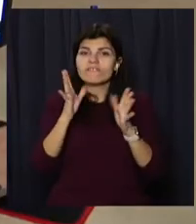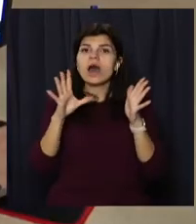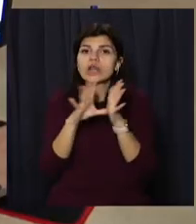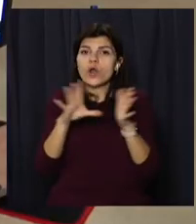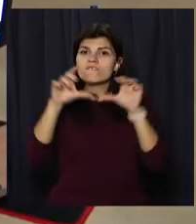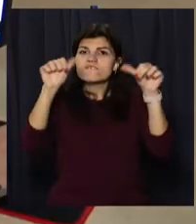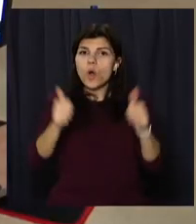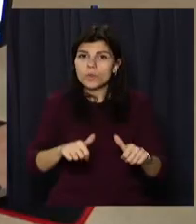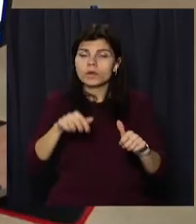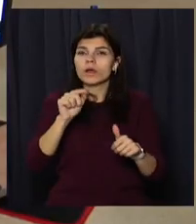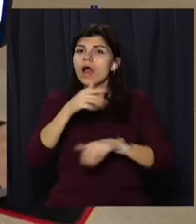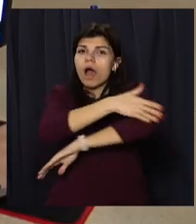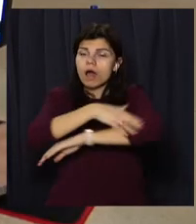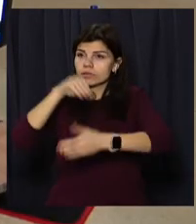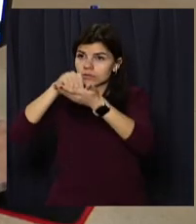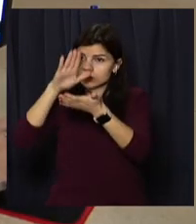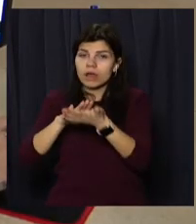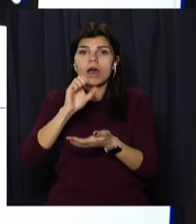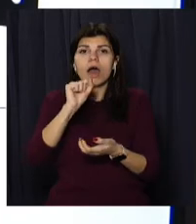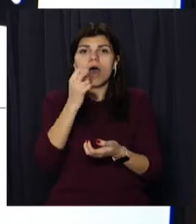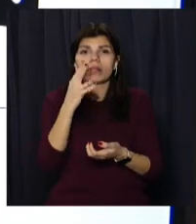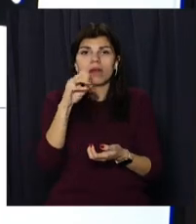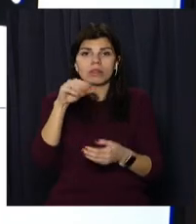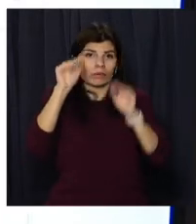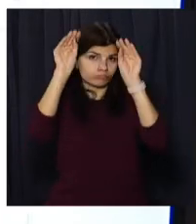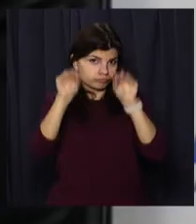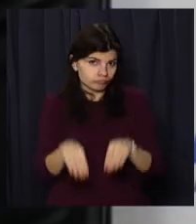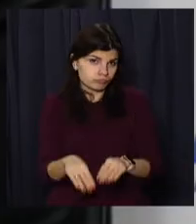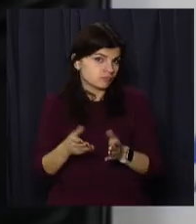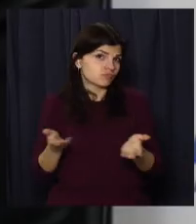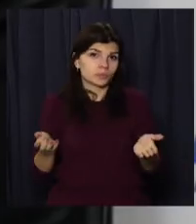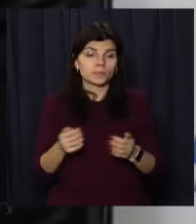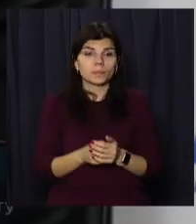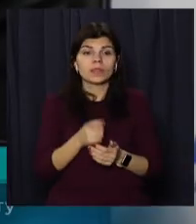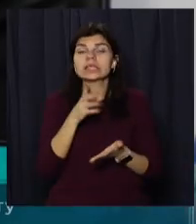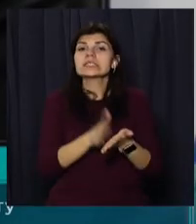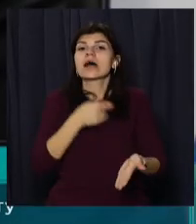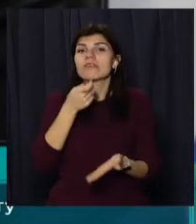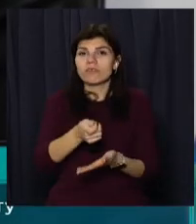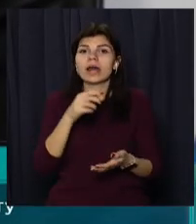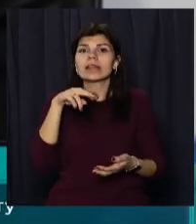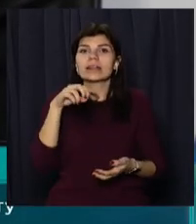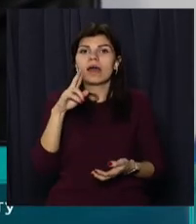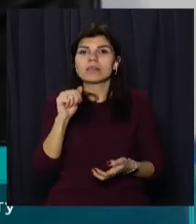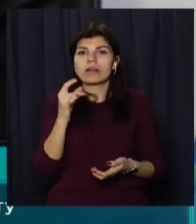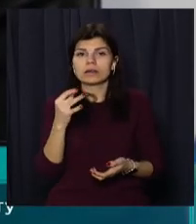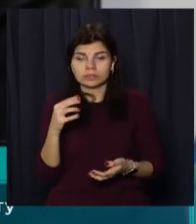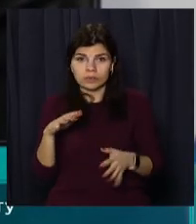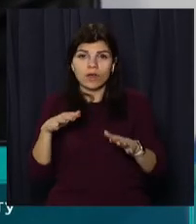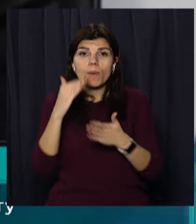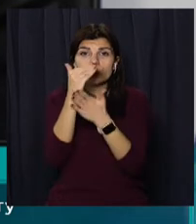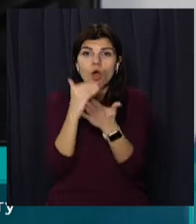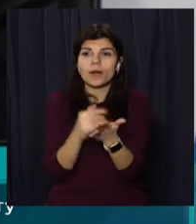електронній формі, додати адресу і заповнити анкету. Подати заяву та декларацію на порталі